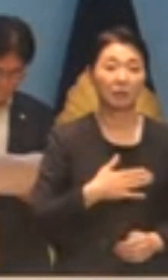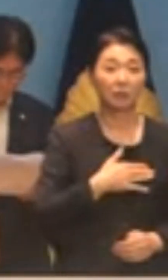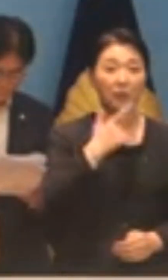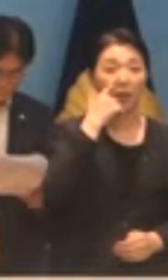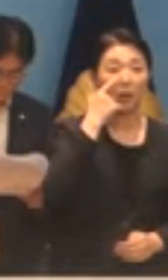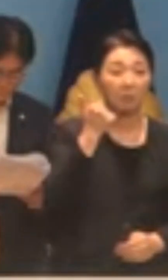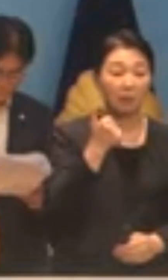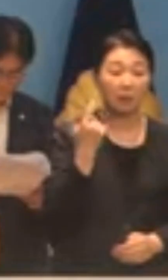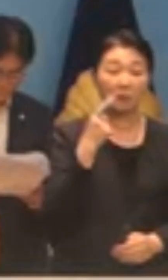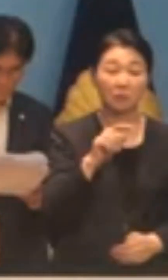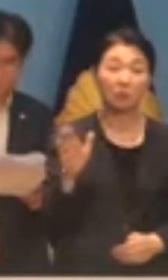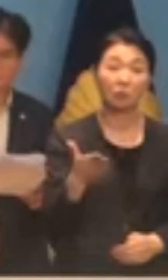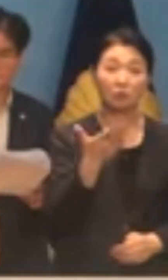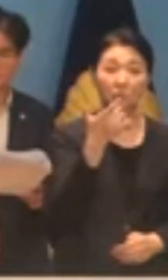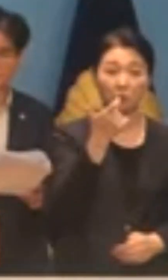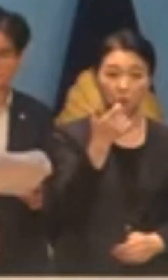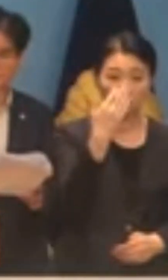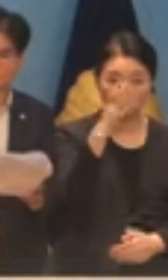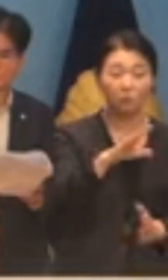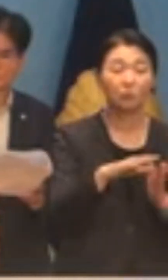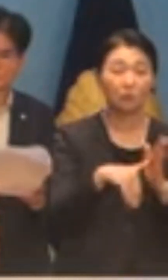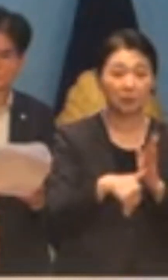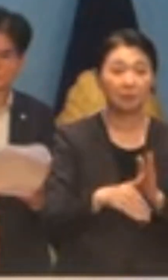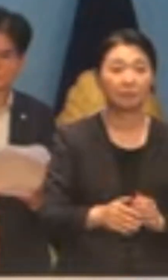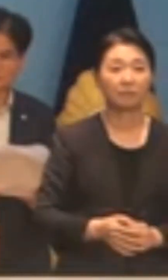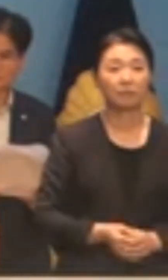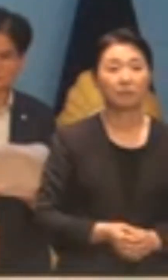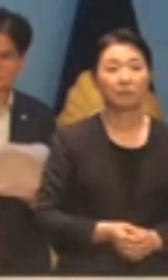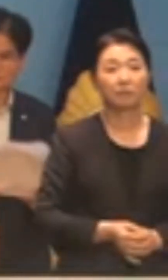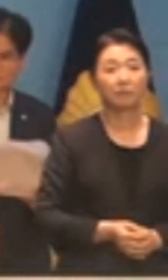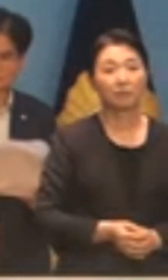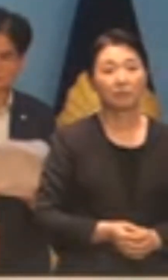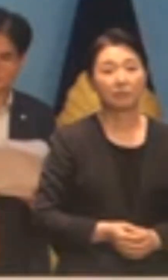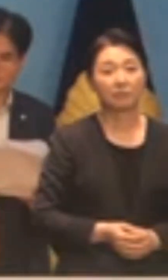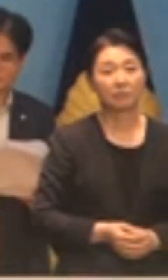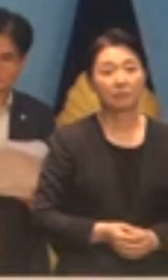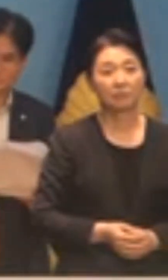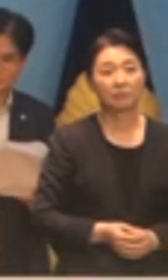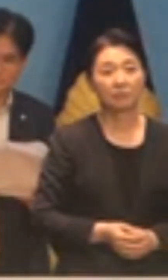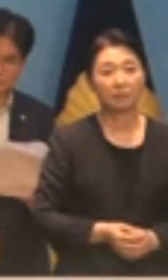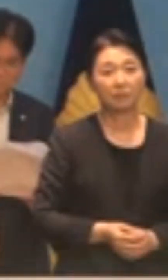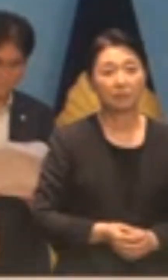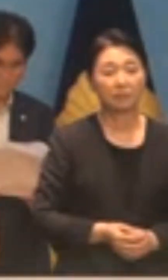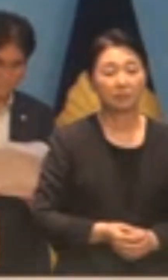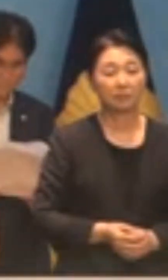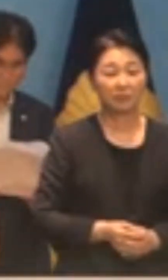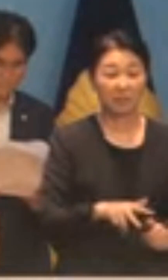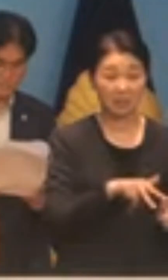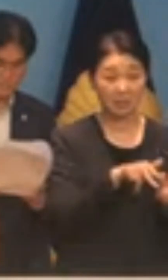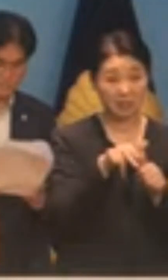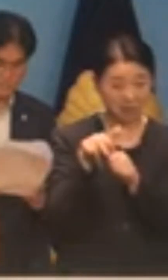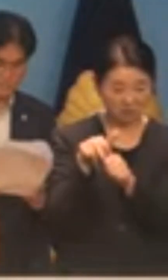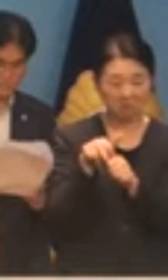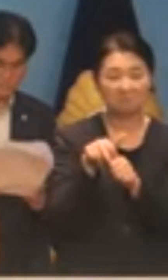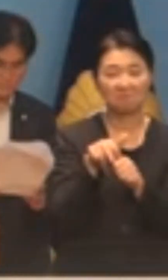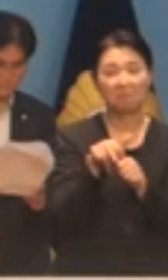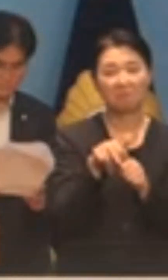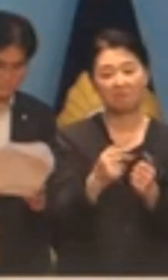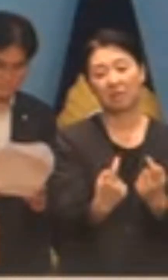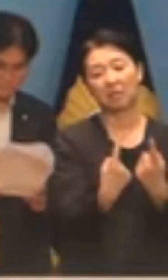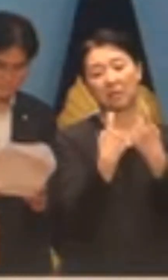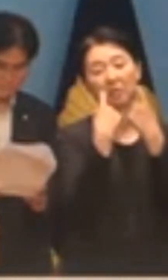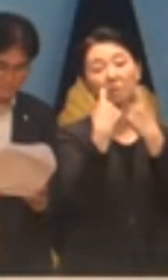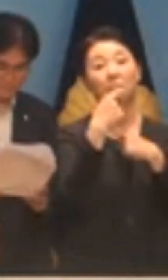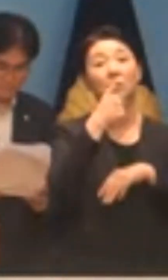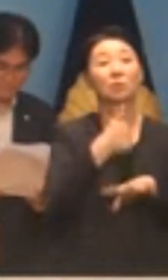아버지는 1969년 통금위반을 경찰에 붙잡혀 간첩으로 몰리셨고